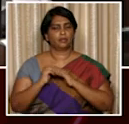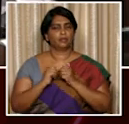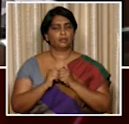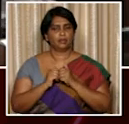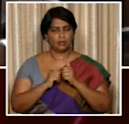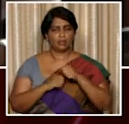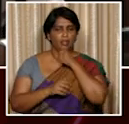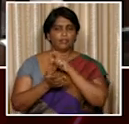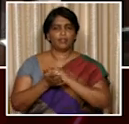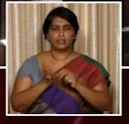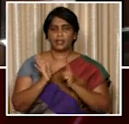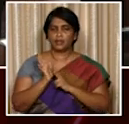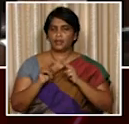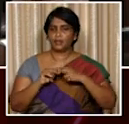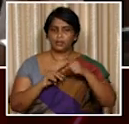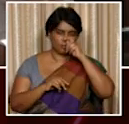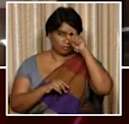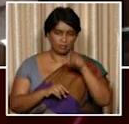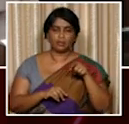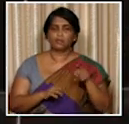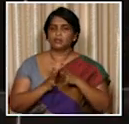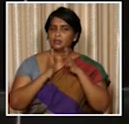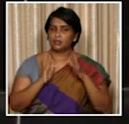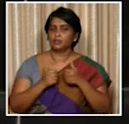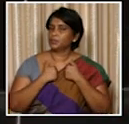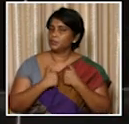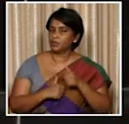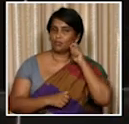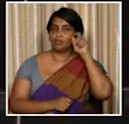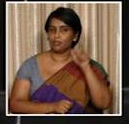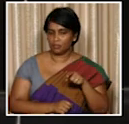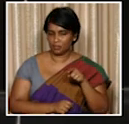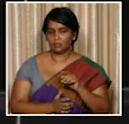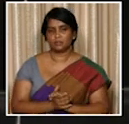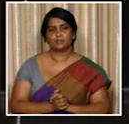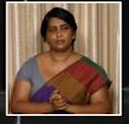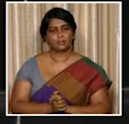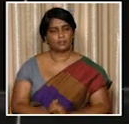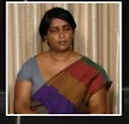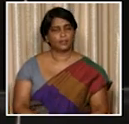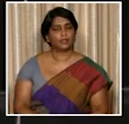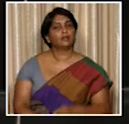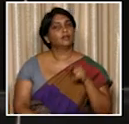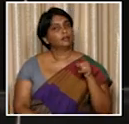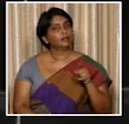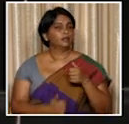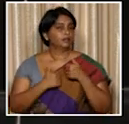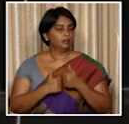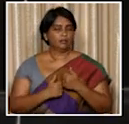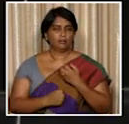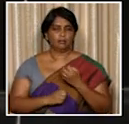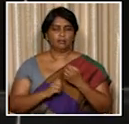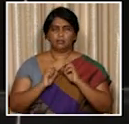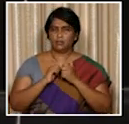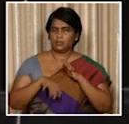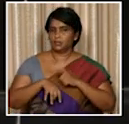அவர்கள். எனவே நான் சிறையில் இருக்கின்ற பொழுது ஒரு இக்கட்டான அந்த காலகட்டத்திலே அவர்